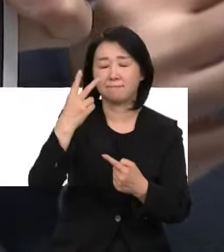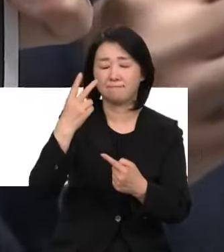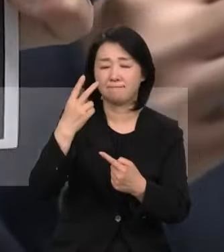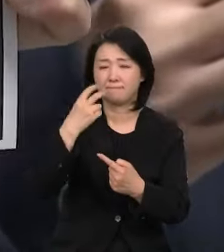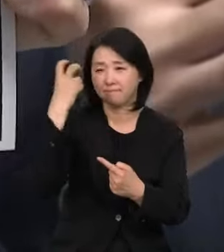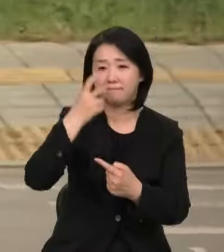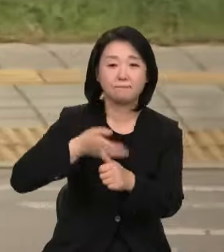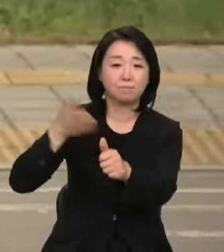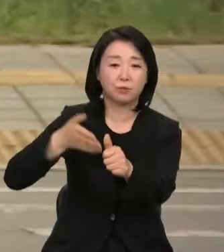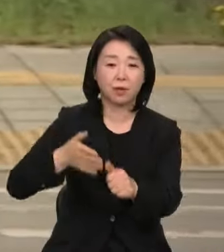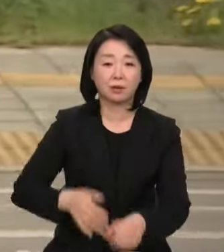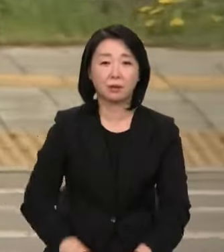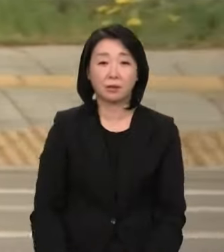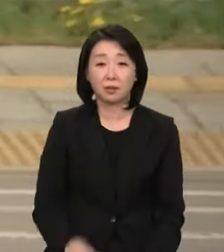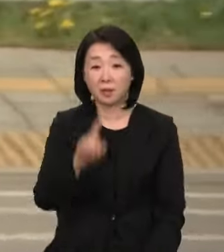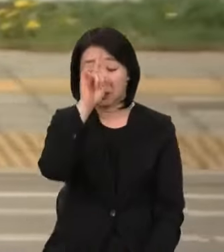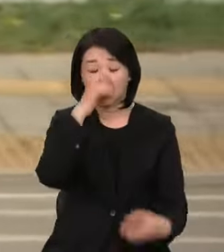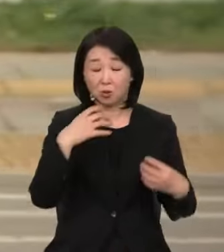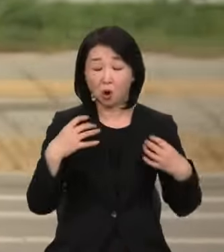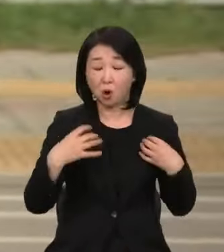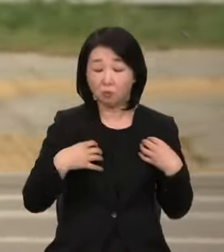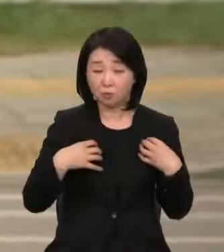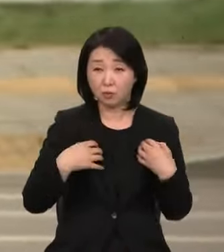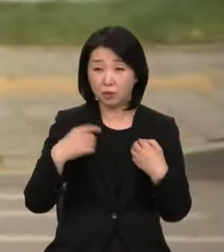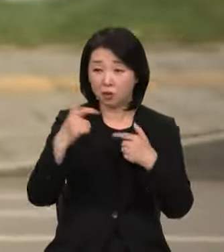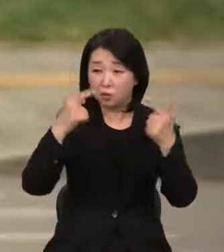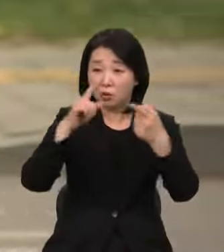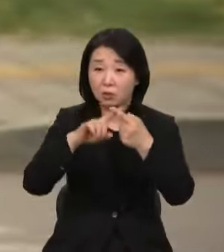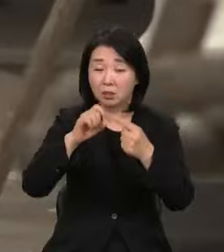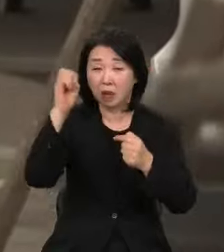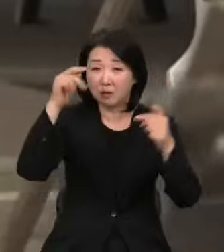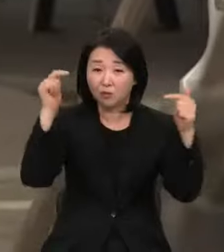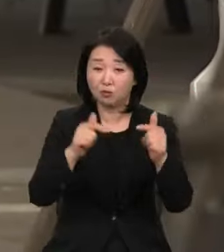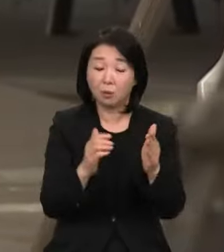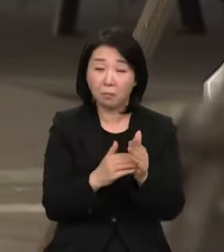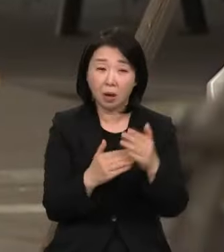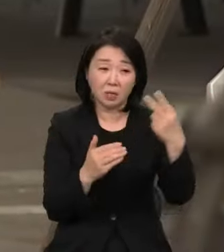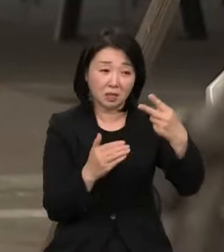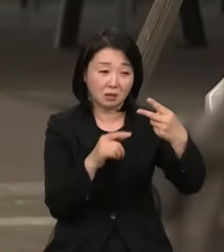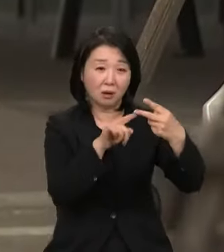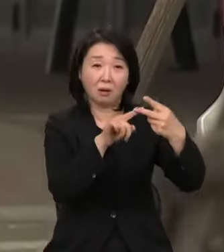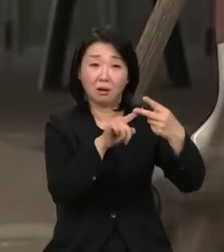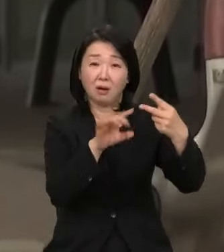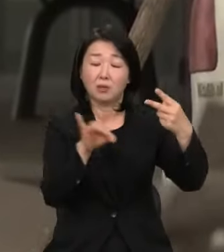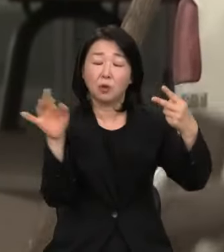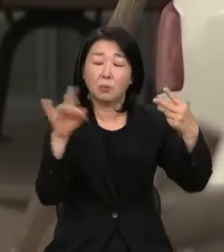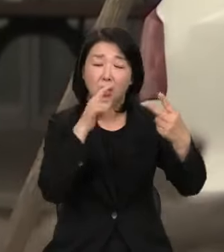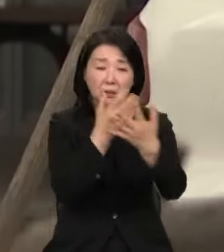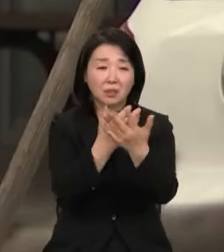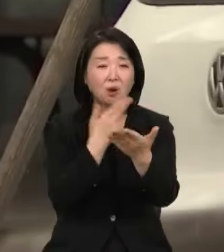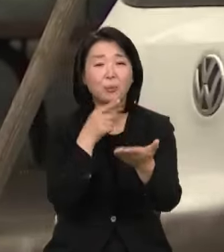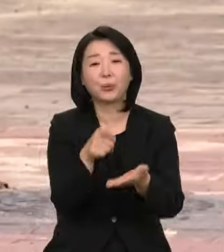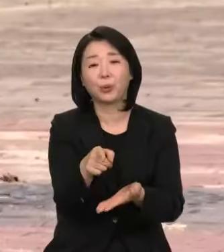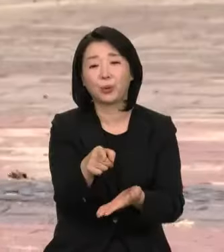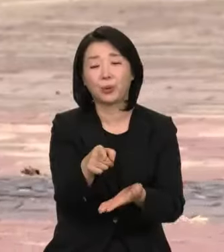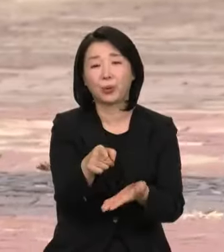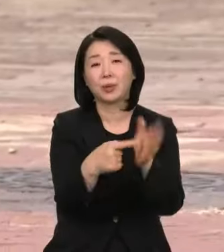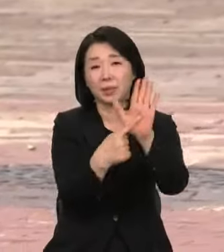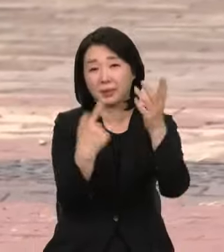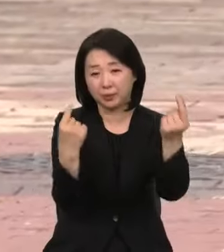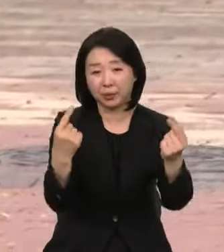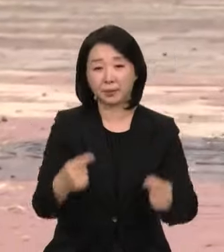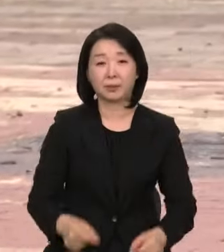거죠. 정부가 증원 규모를 갑자기 줄인 건 2천 명이라는 숫자가 애초에 근거가 없었다는 걸